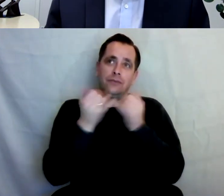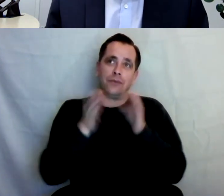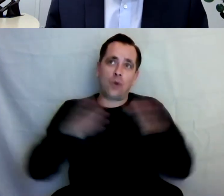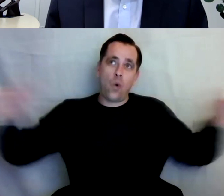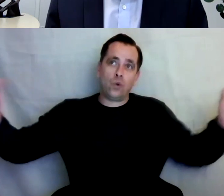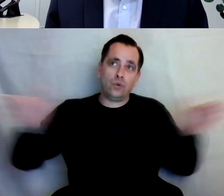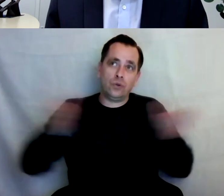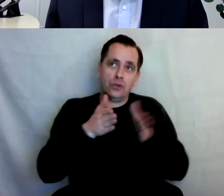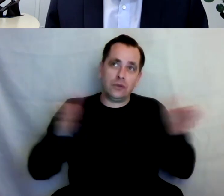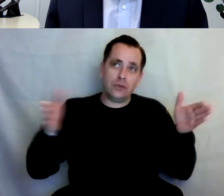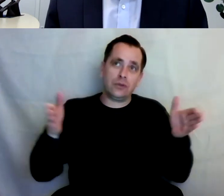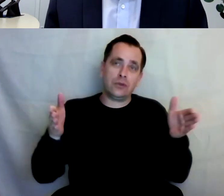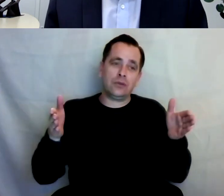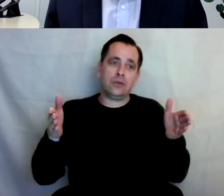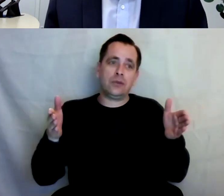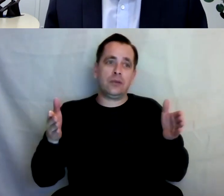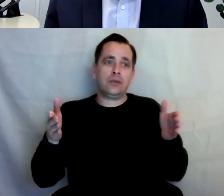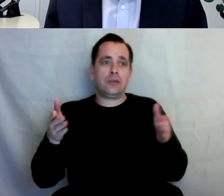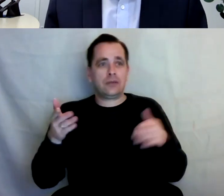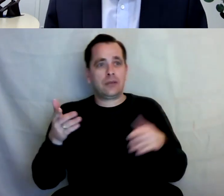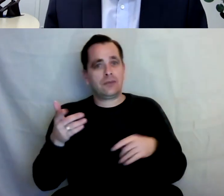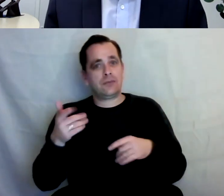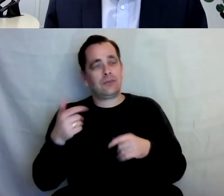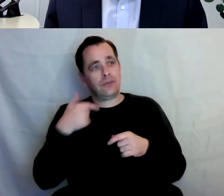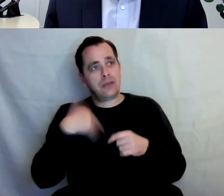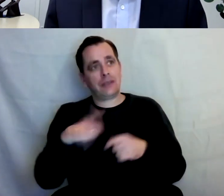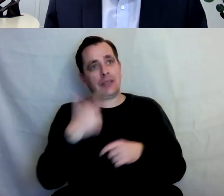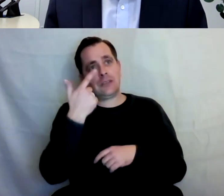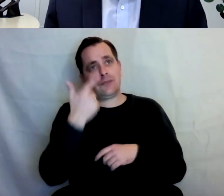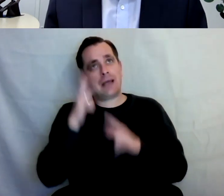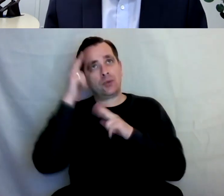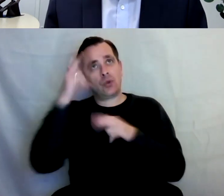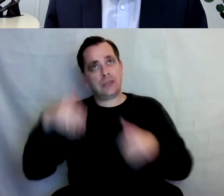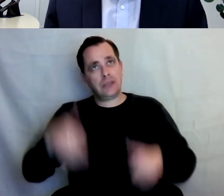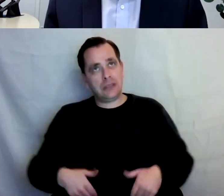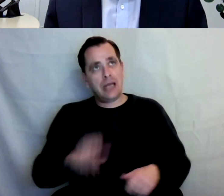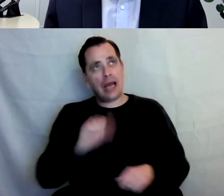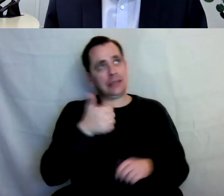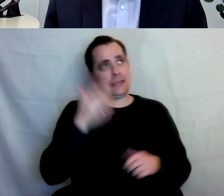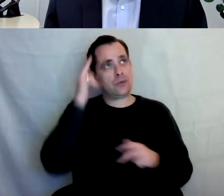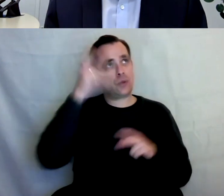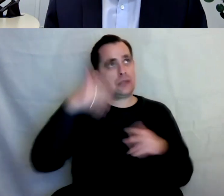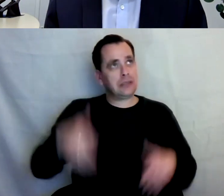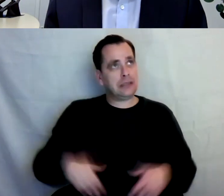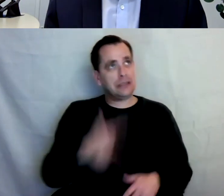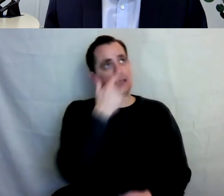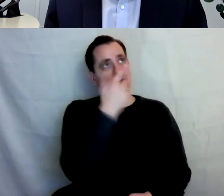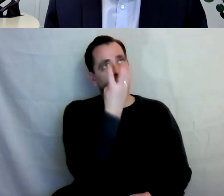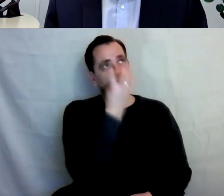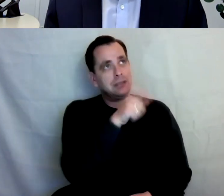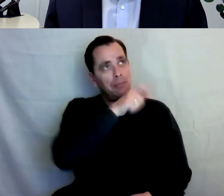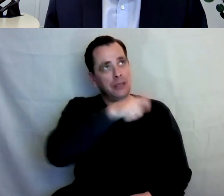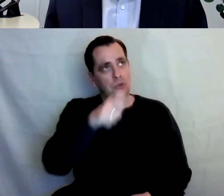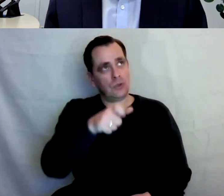dazwischen extrem durchgeblasen mit Riesenventilatoren. Da waren es 42 beim ersten, auf einer Fläche sicherlich von, ich